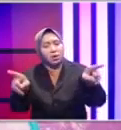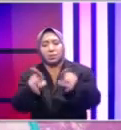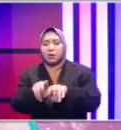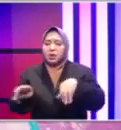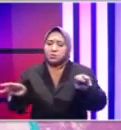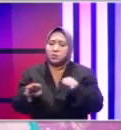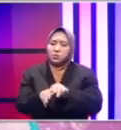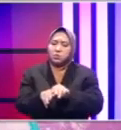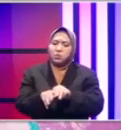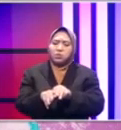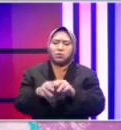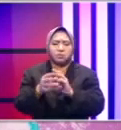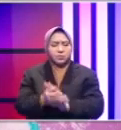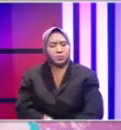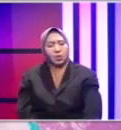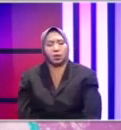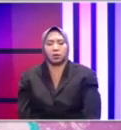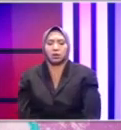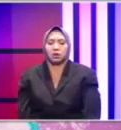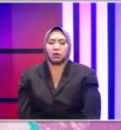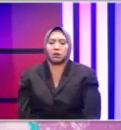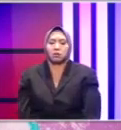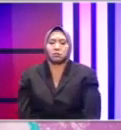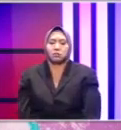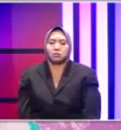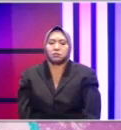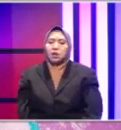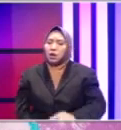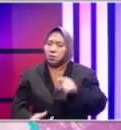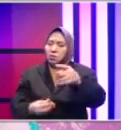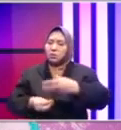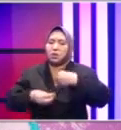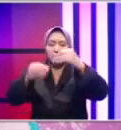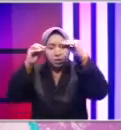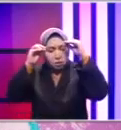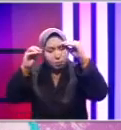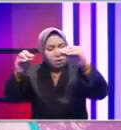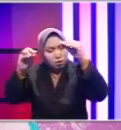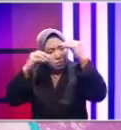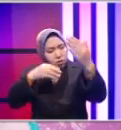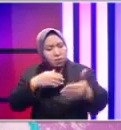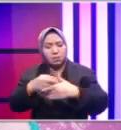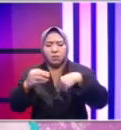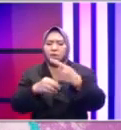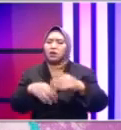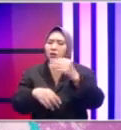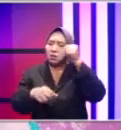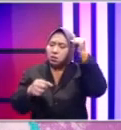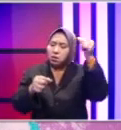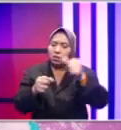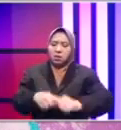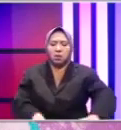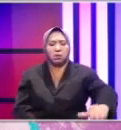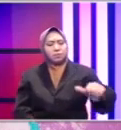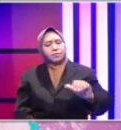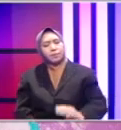tanah sakit the daily kumtua munazir